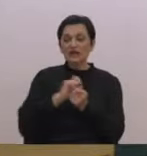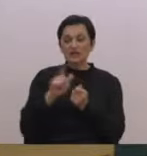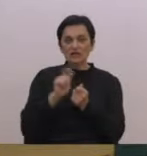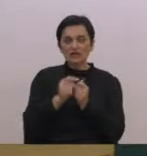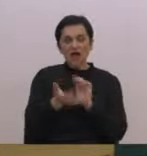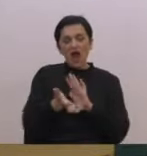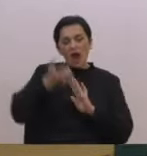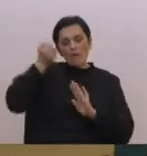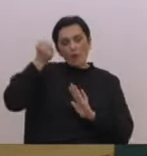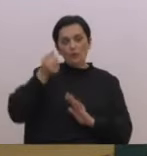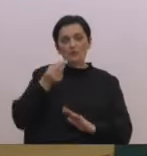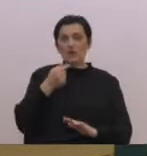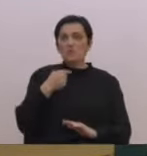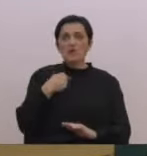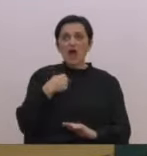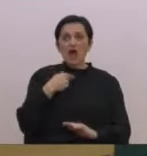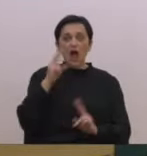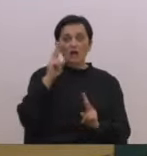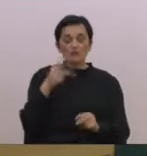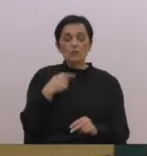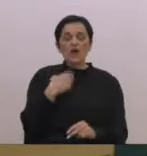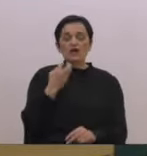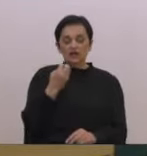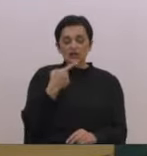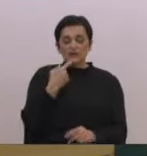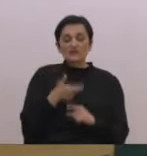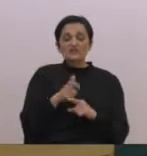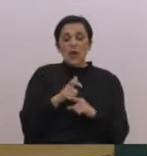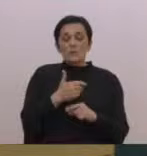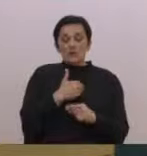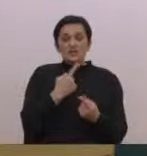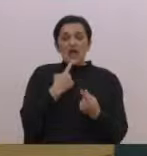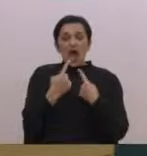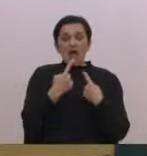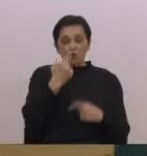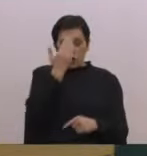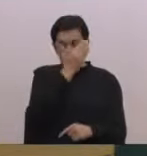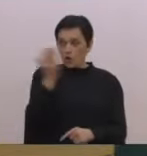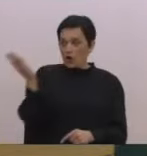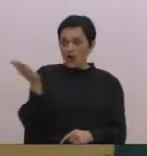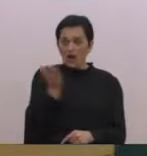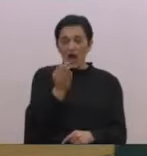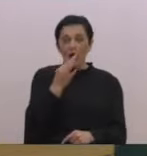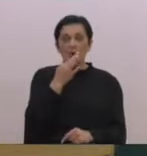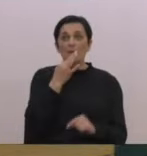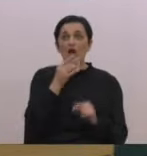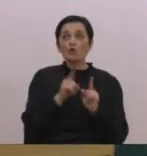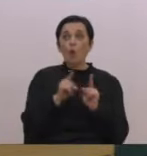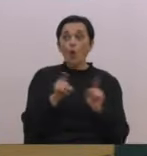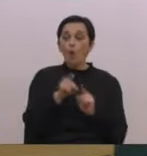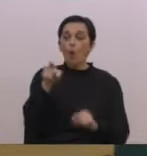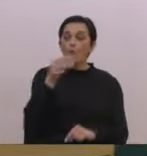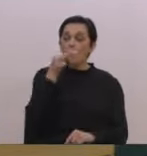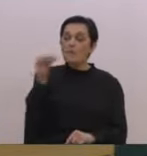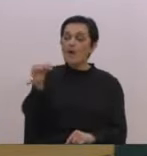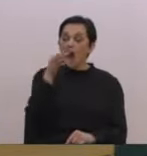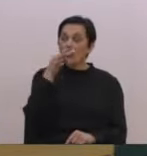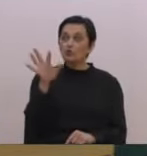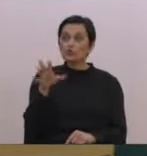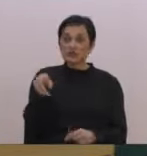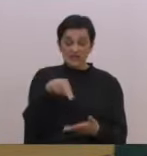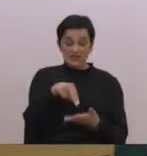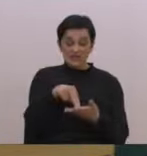ამოღებული თანხებით. მე არ ვიცი კიდევ ამბობ. Ძალიან მინდა ესაუბროთ ხალხს, მე ის კი არა ხავ ოპოზიციას კი არ უნდა გასცეთ პასუხი, რომ